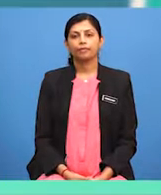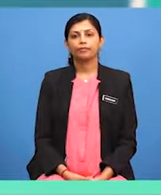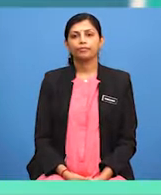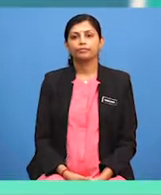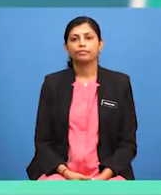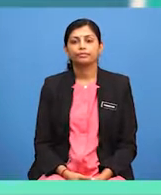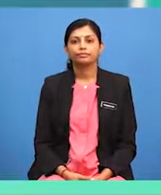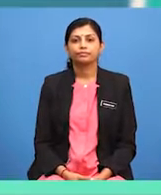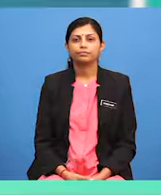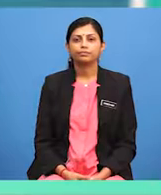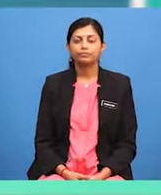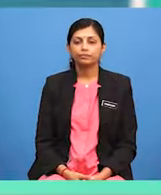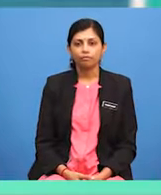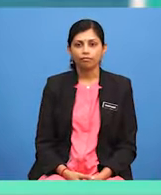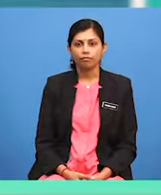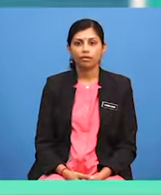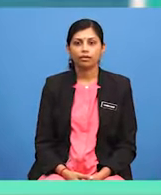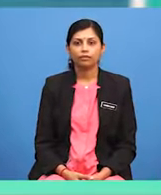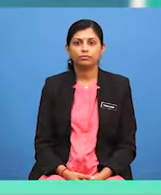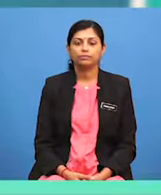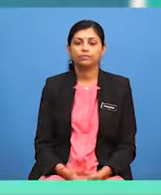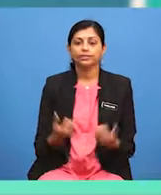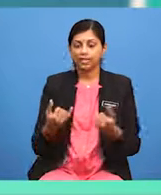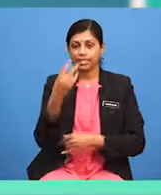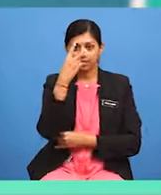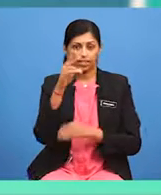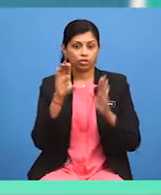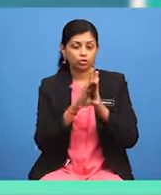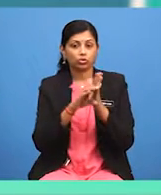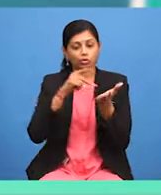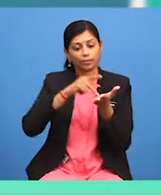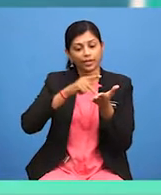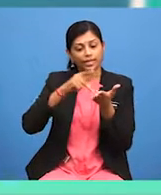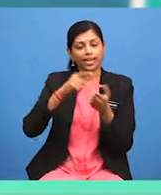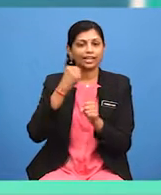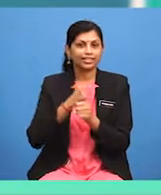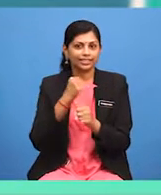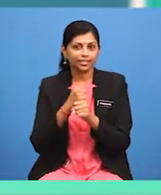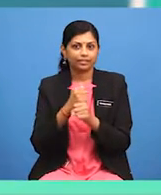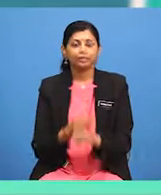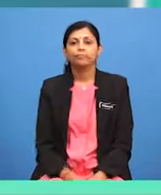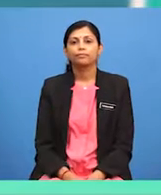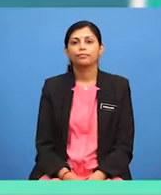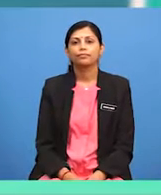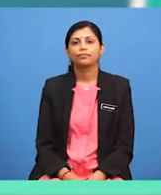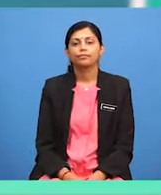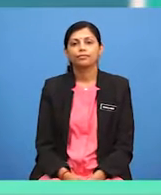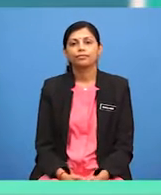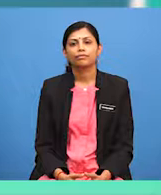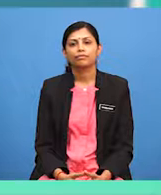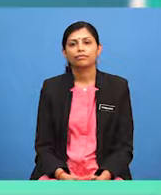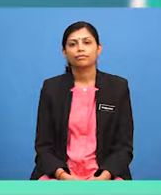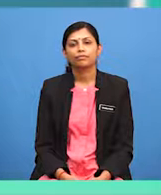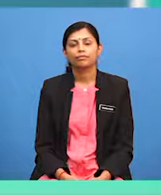Murid-murid, mari kita lihat contoh pengiraan kerja secara menegak dalam